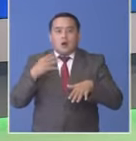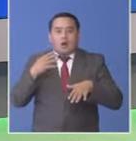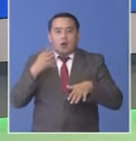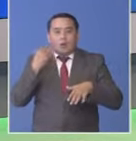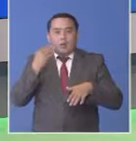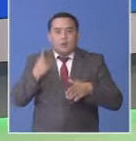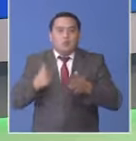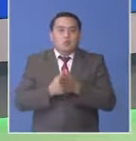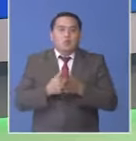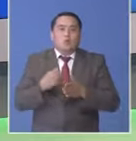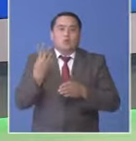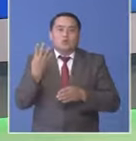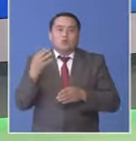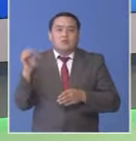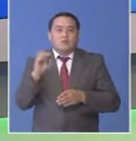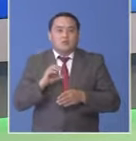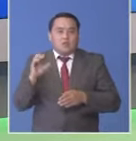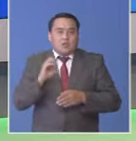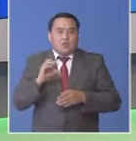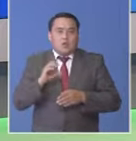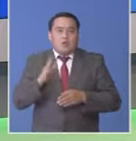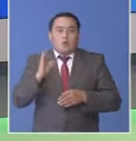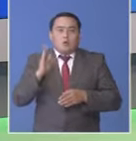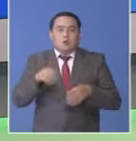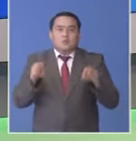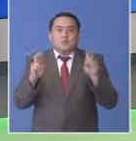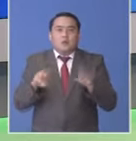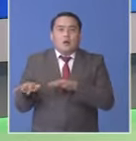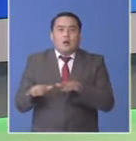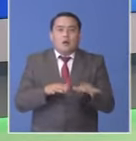публику до 4 сентября. К слову, в эти дни будет действовать